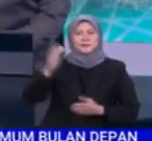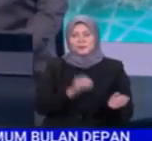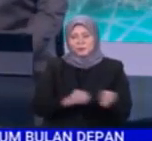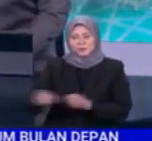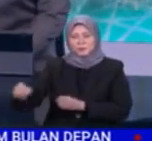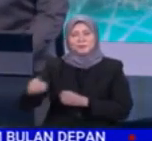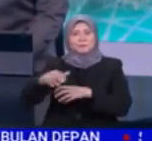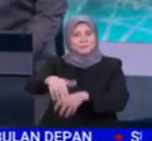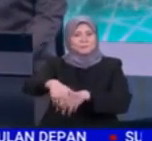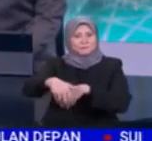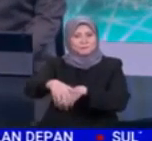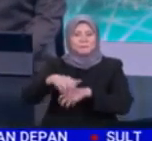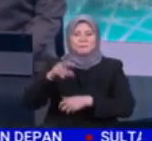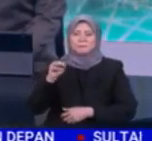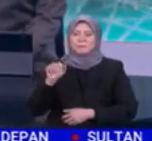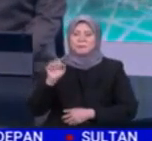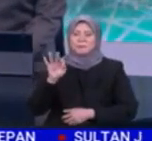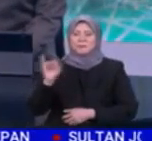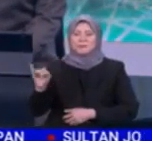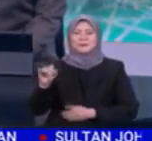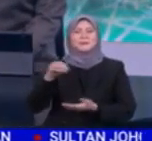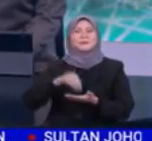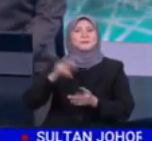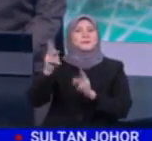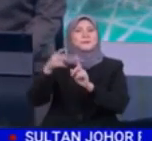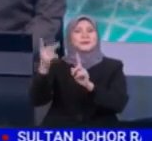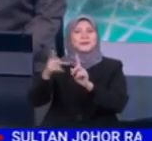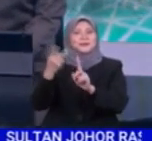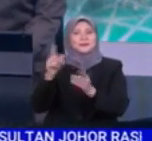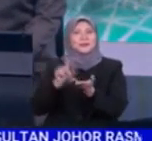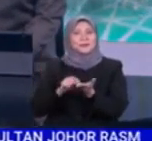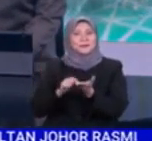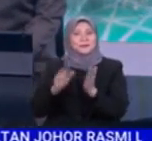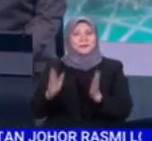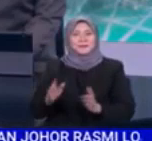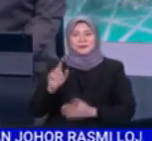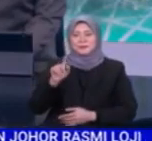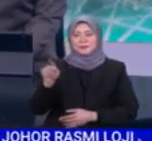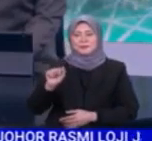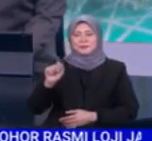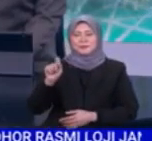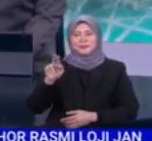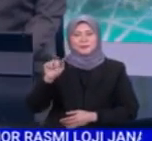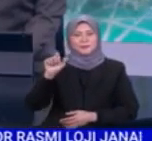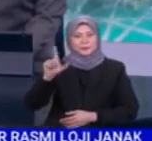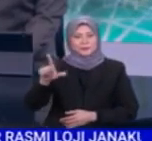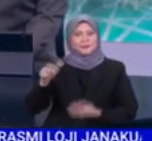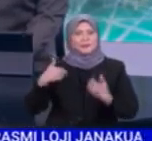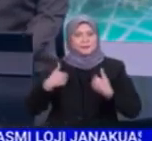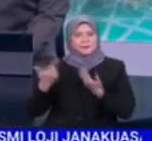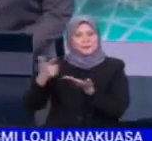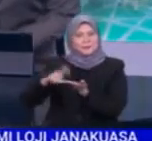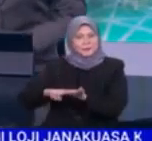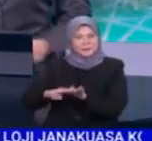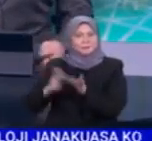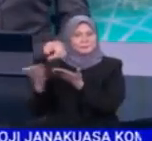Industri Makanan MAFI berlangsung di Pulau Pinang. Wartawan Zatul Ikmal Muhammad Noor ada